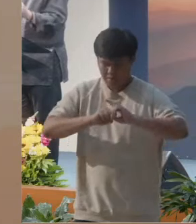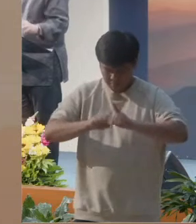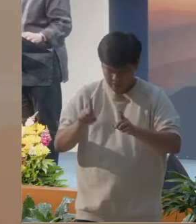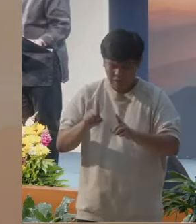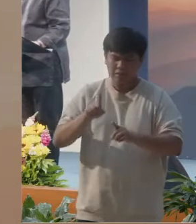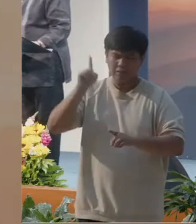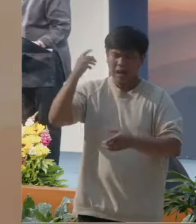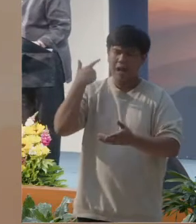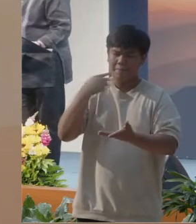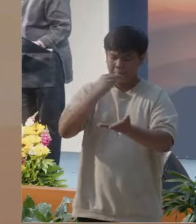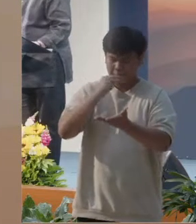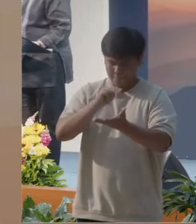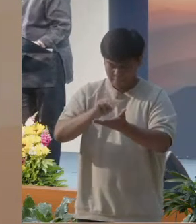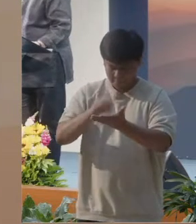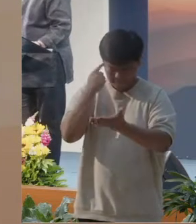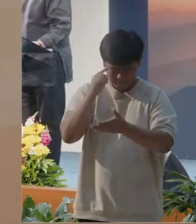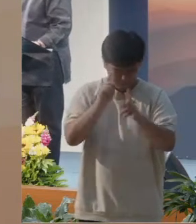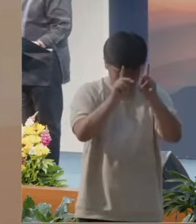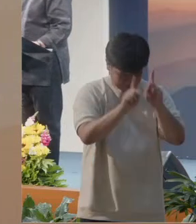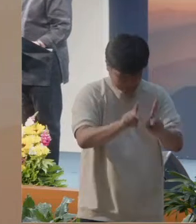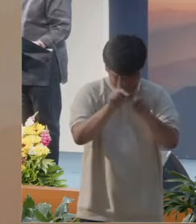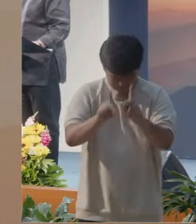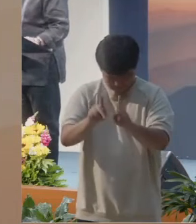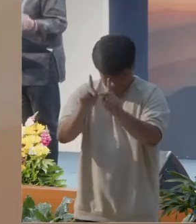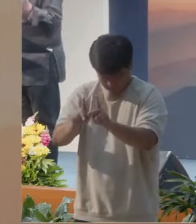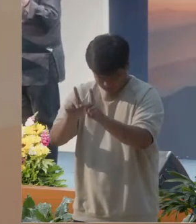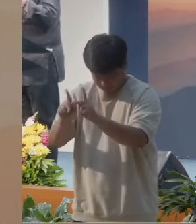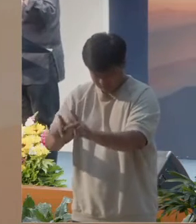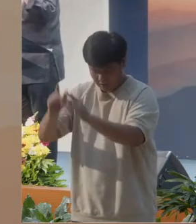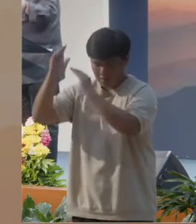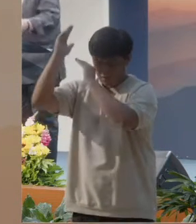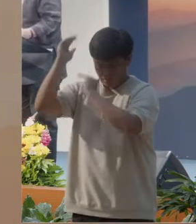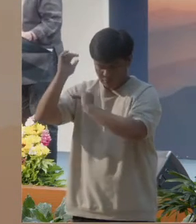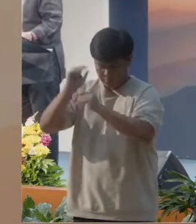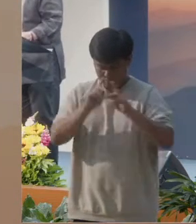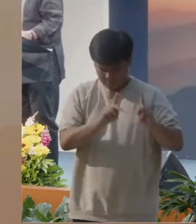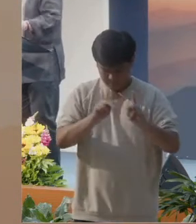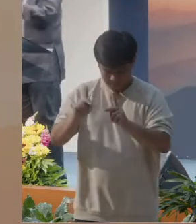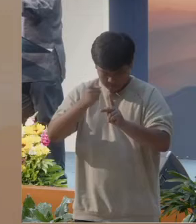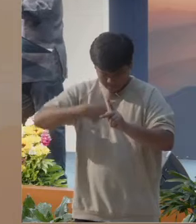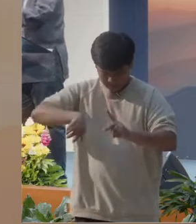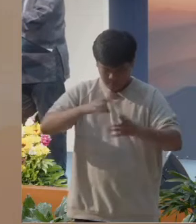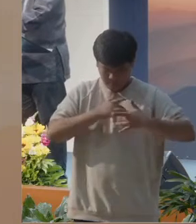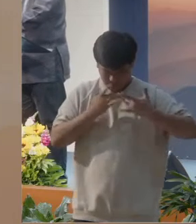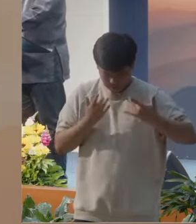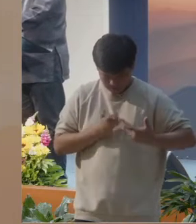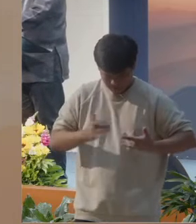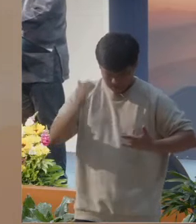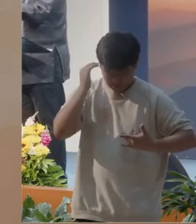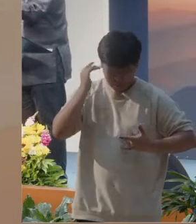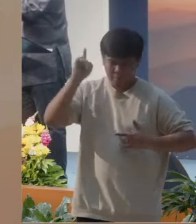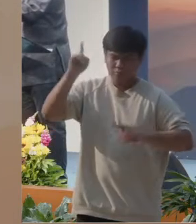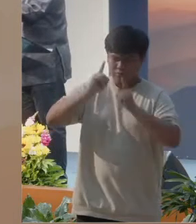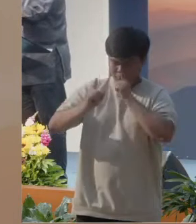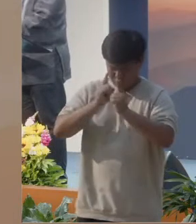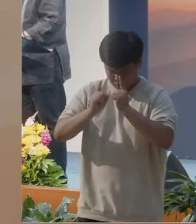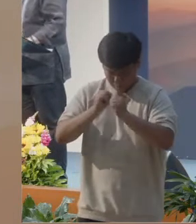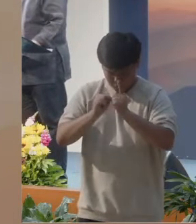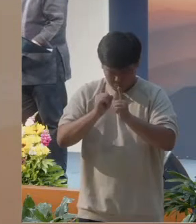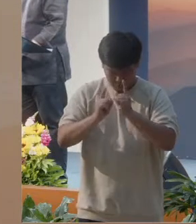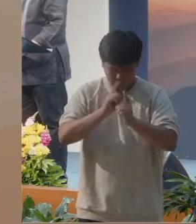sa bawat isa sa amin. Mangyaring ihanda niyo po ang aming puso at isipan at kausapin niyo kami.